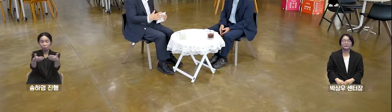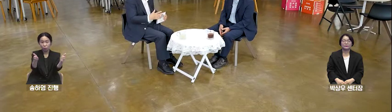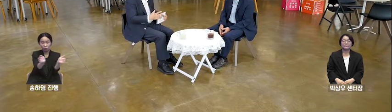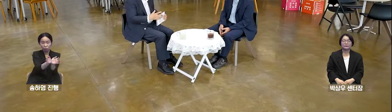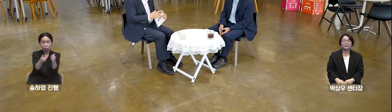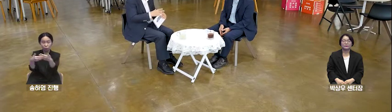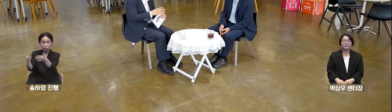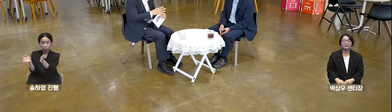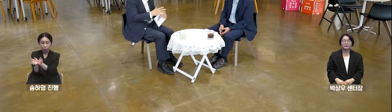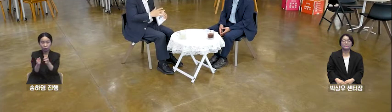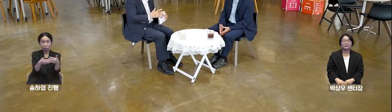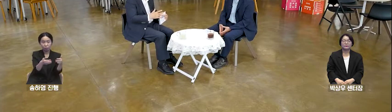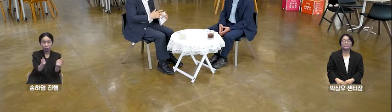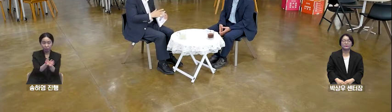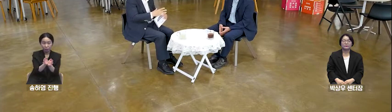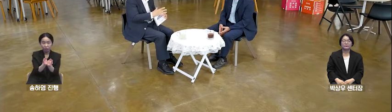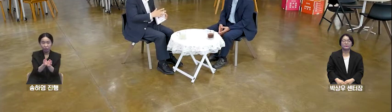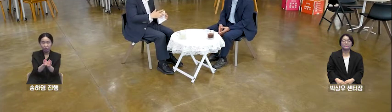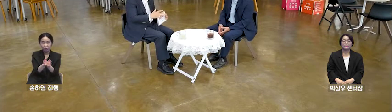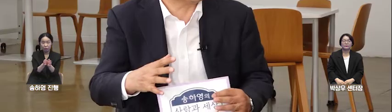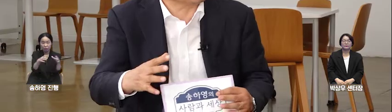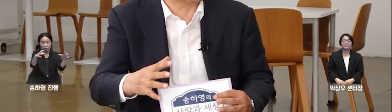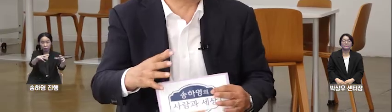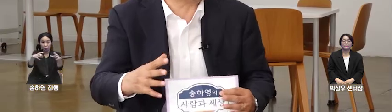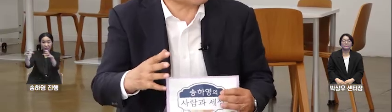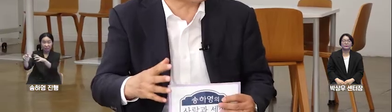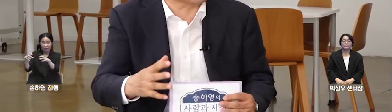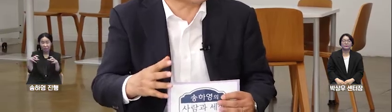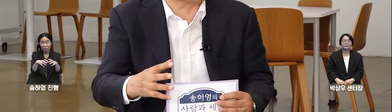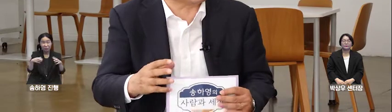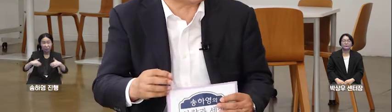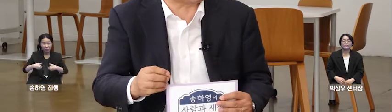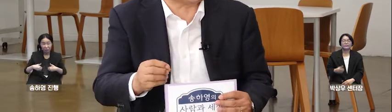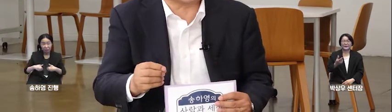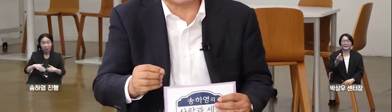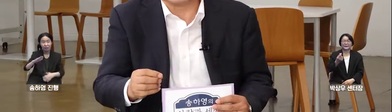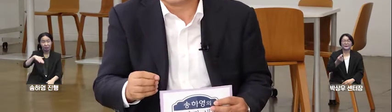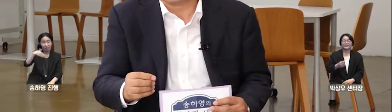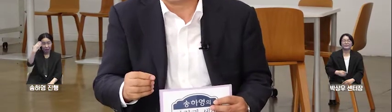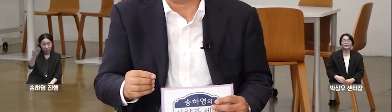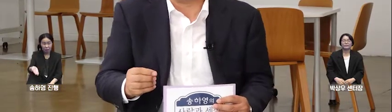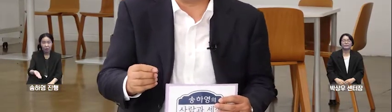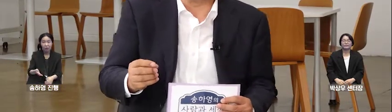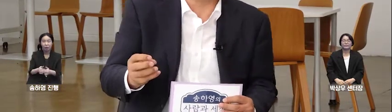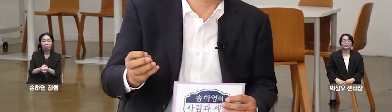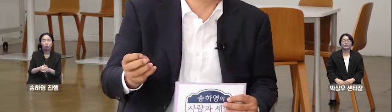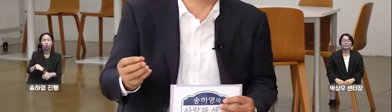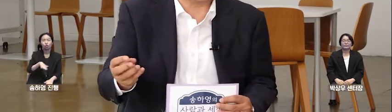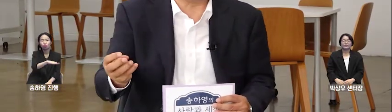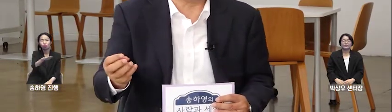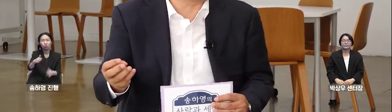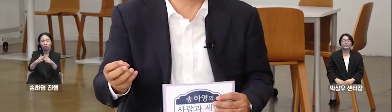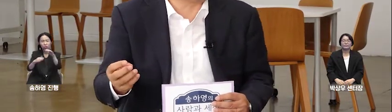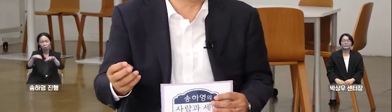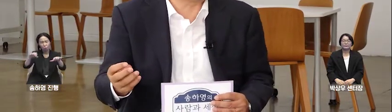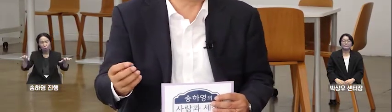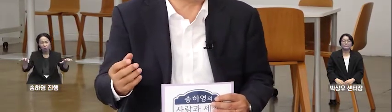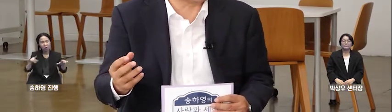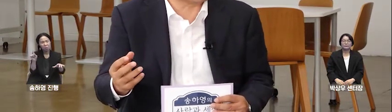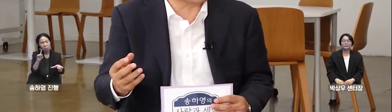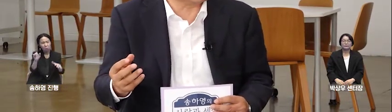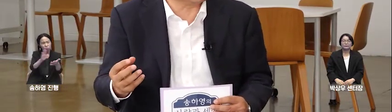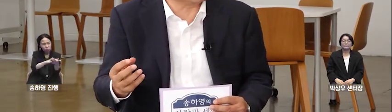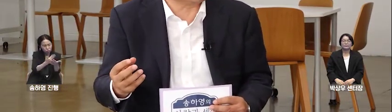공동체가 형성, 그러니까 무슨 뭐 모임이 있어야 되겠네요. 네, 맞습니다. 거기서 맞습니다. 아, 우리 동네에 요거 좀